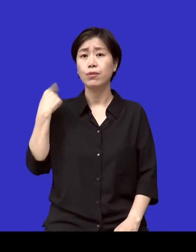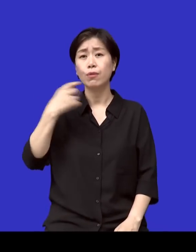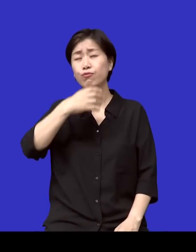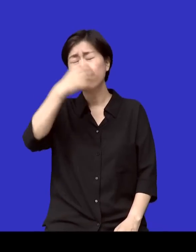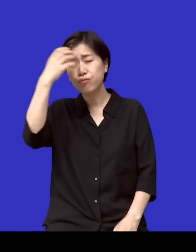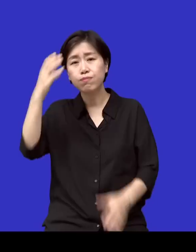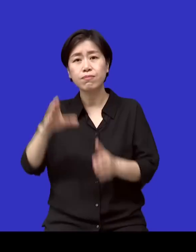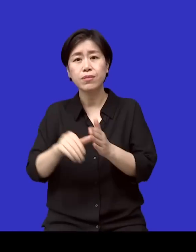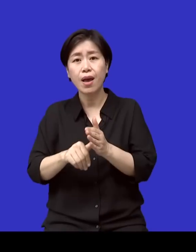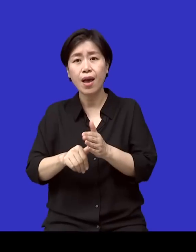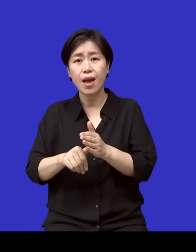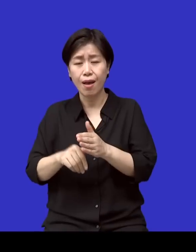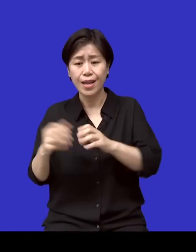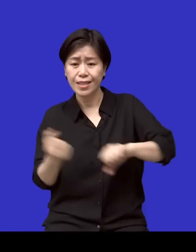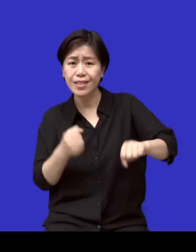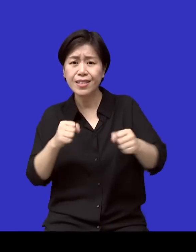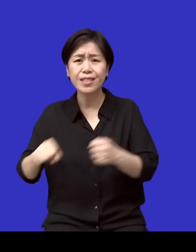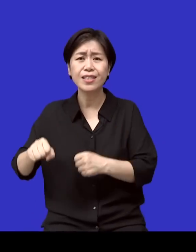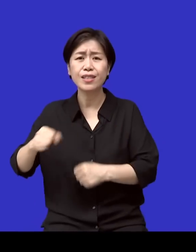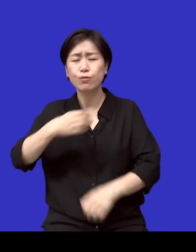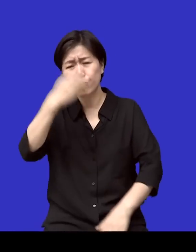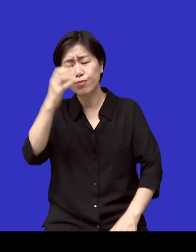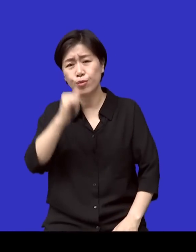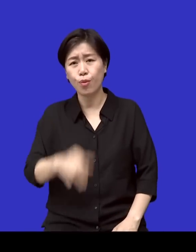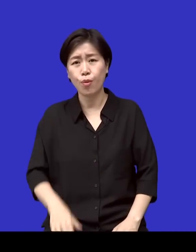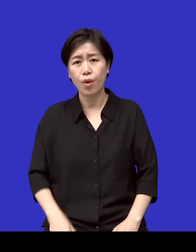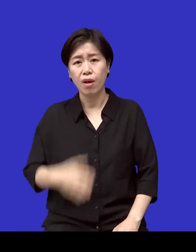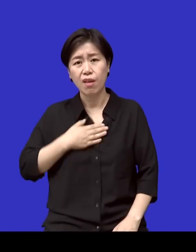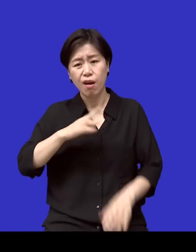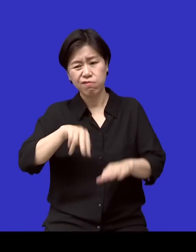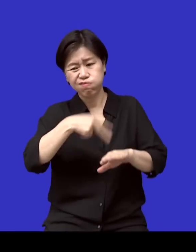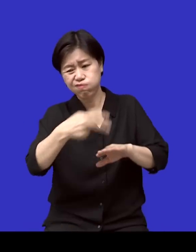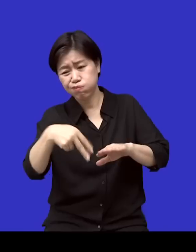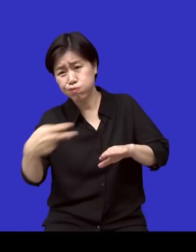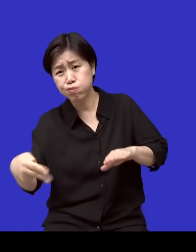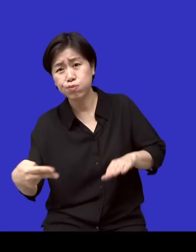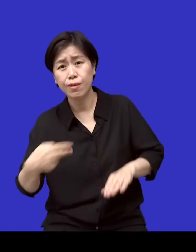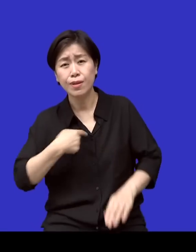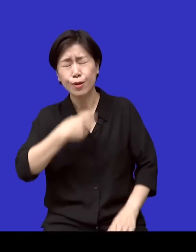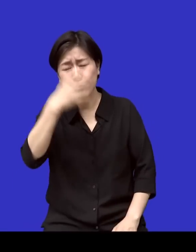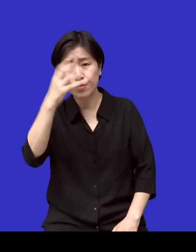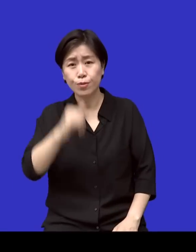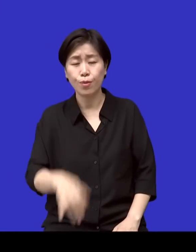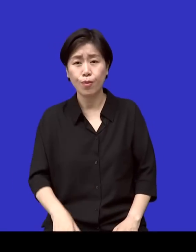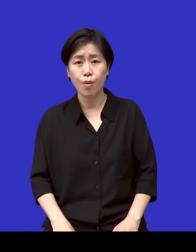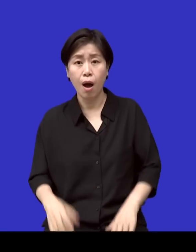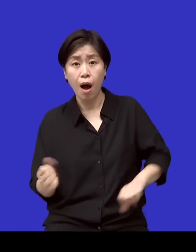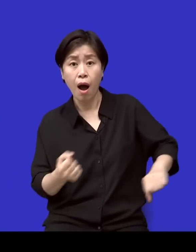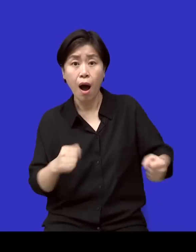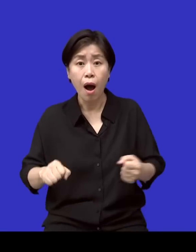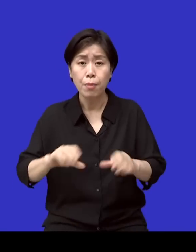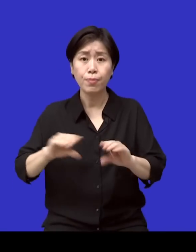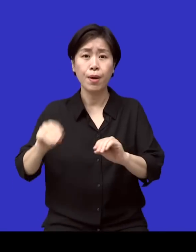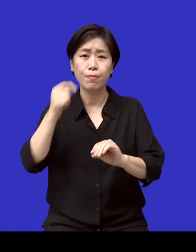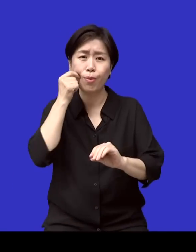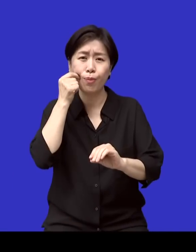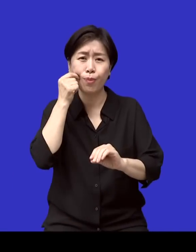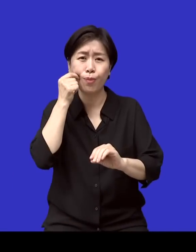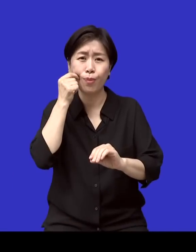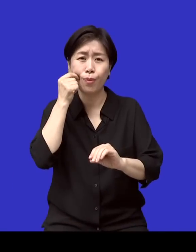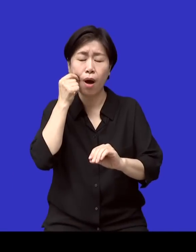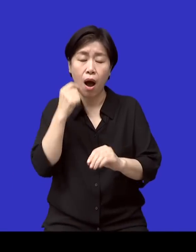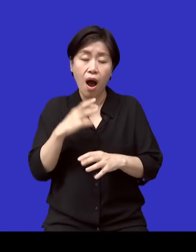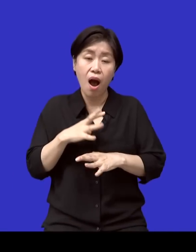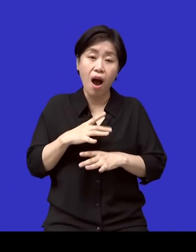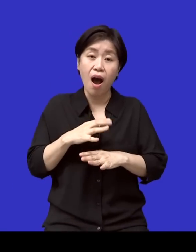꿈에 제가 스키 타는 꿈을 꿨거든요. 아, 그래서 막 구르는 꿈을 꿨어요, 진짜. 너무 좋죠. 너무 좋죠. 이게 안 멈춰주는 거예요. 그런 꿈을 꿨는데 사실 그